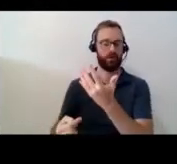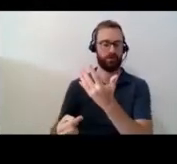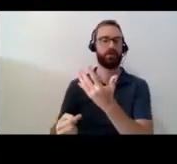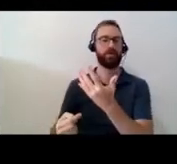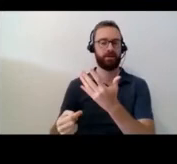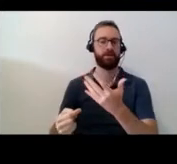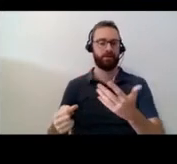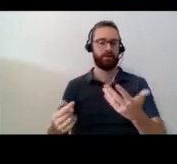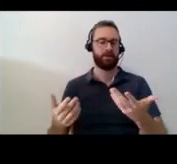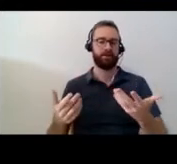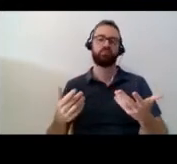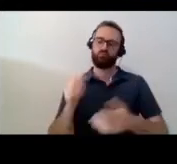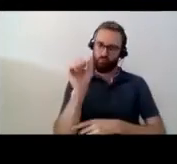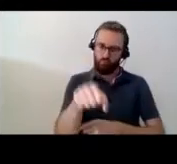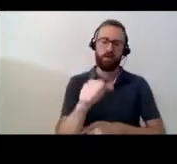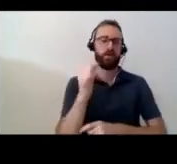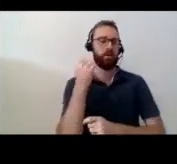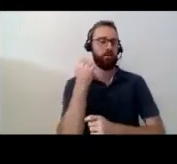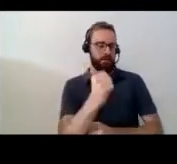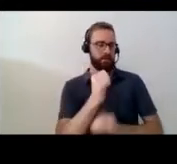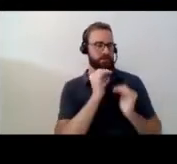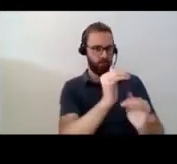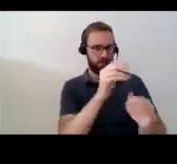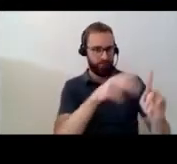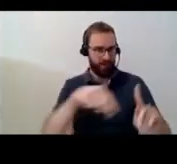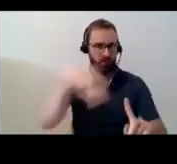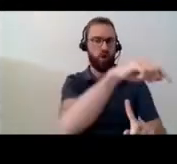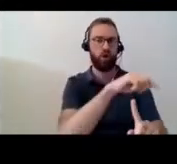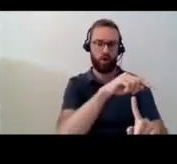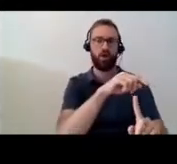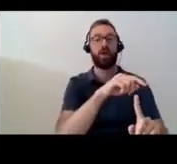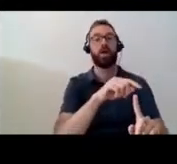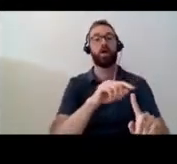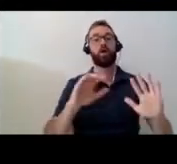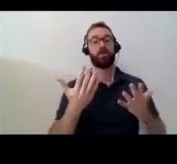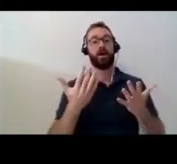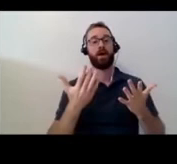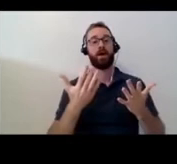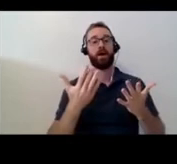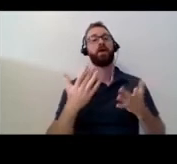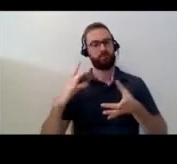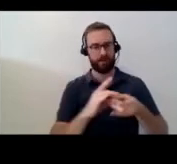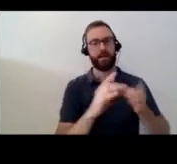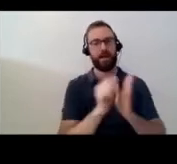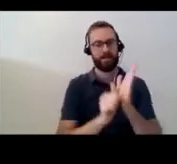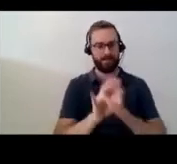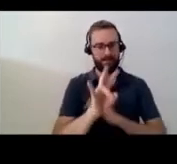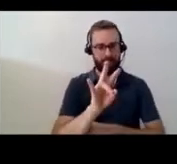il est possible d'assurer la sécurité des gens en passant par l'article 7,